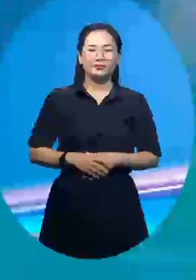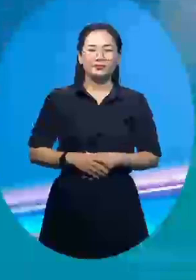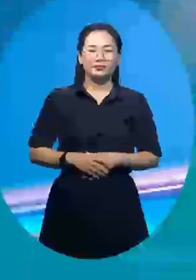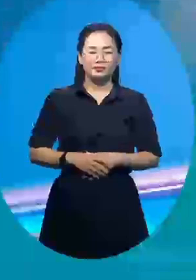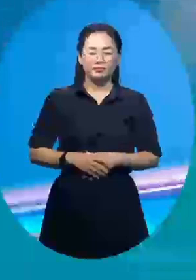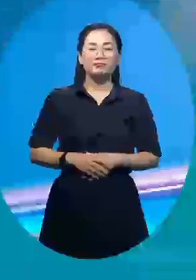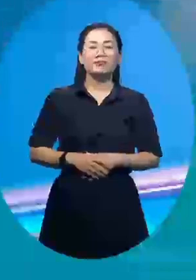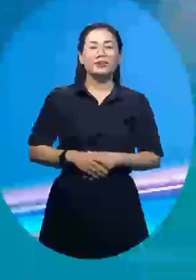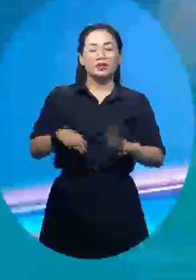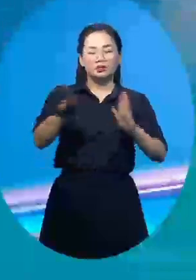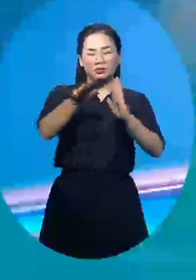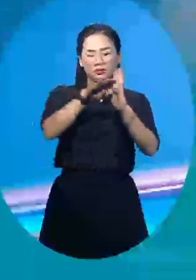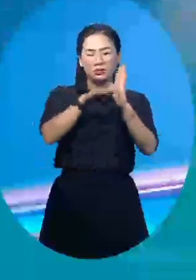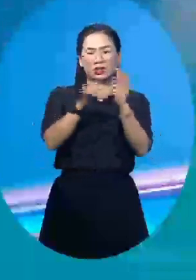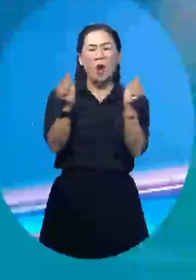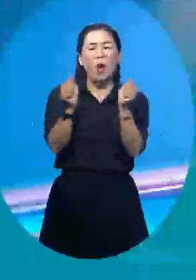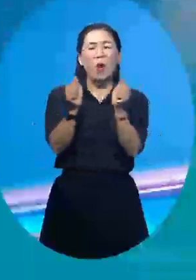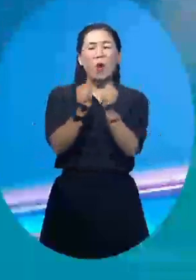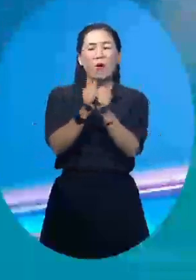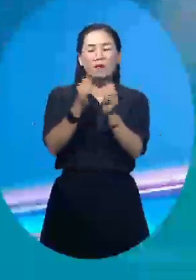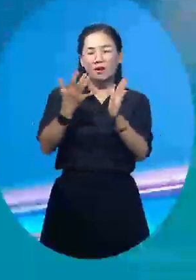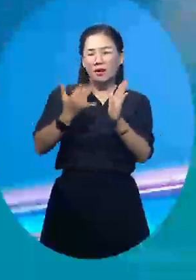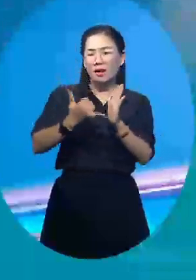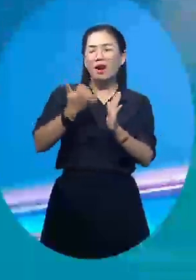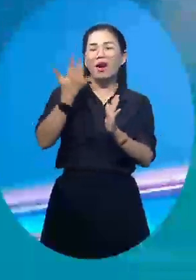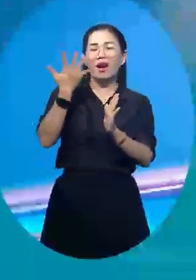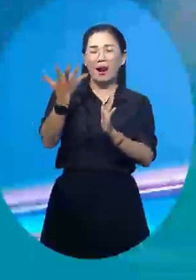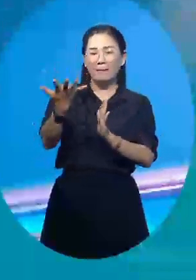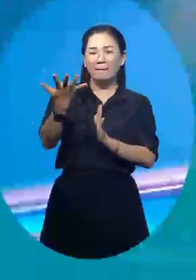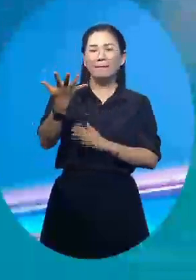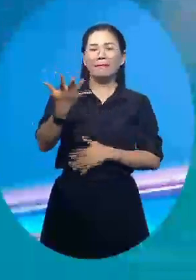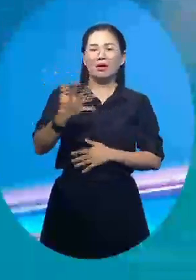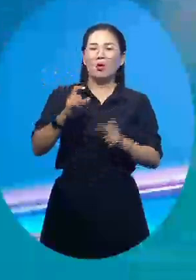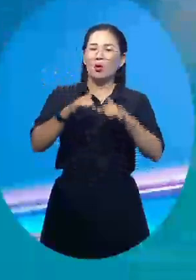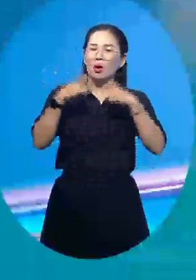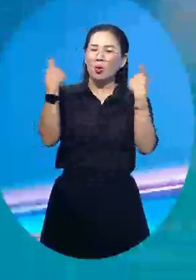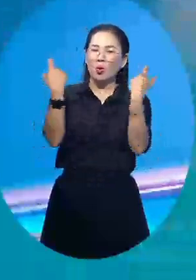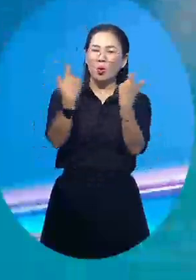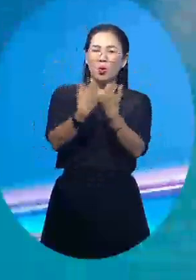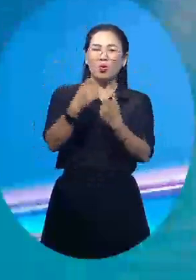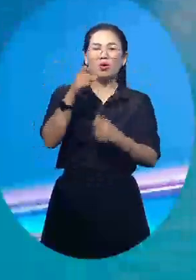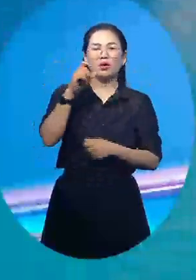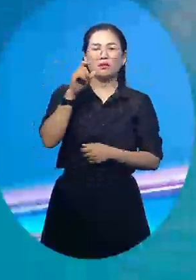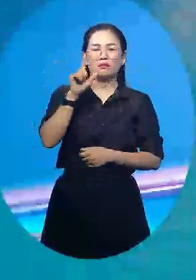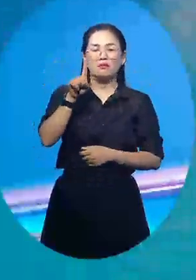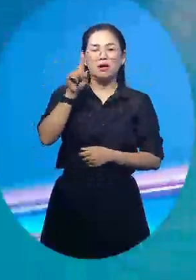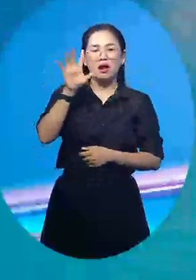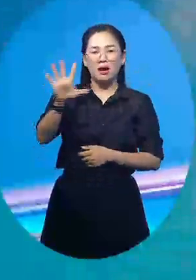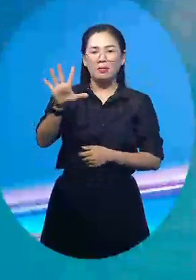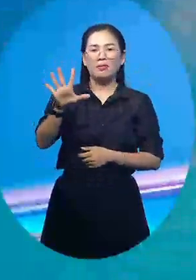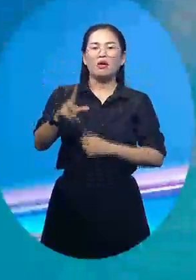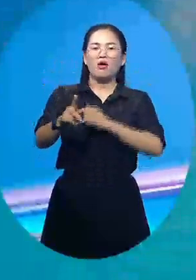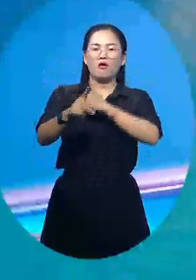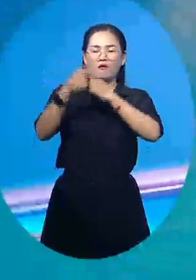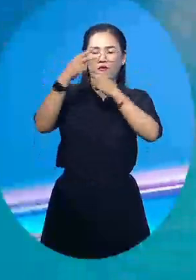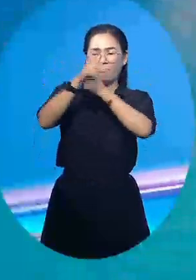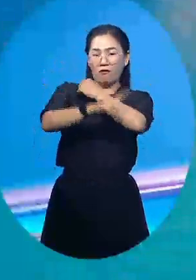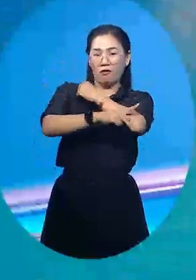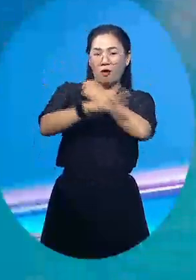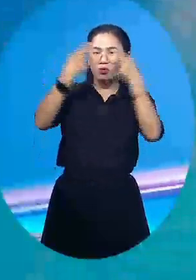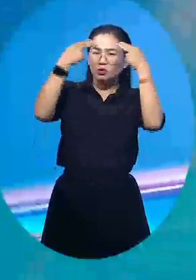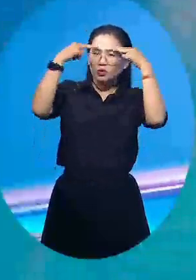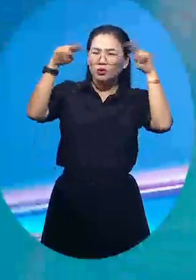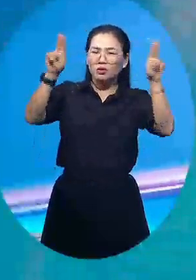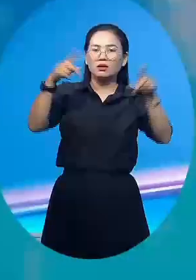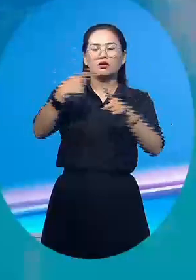cho quý vị tiếp tục chương trình kỳ họp thứ năm quốc hội khóa 15 sáng nay dưới sự điều hành của Phó Chủ tịch Quốc hội Nguyễn Đức Hải quốc